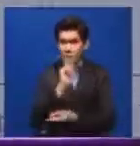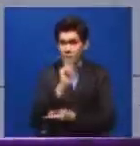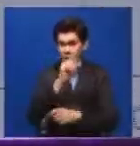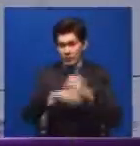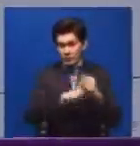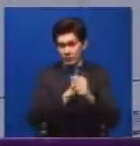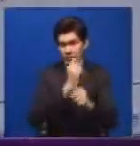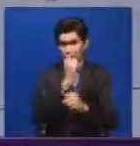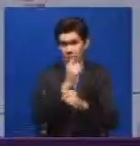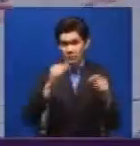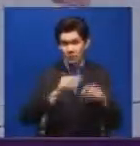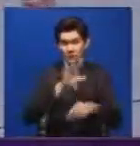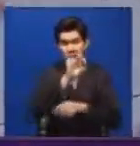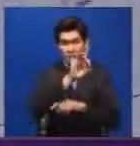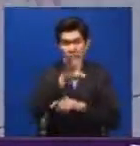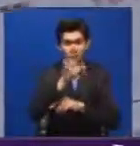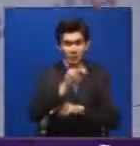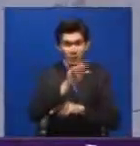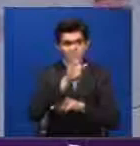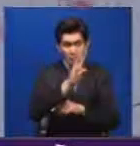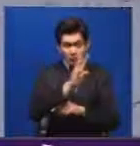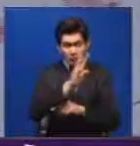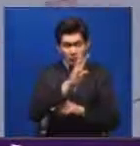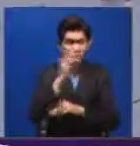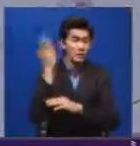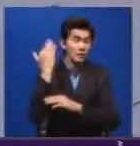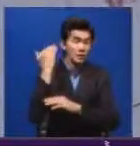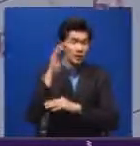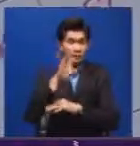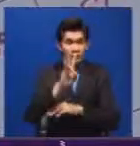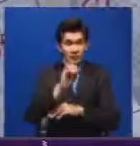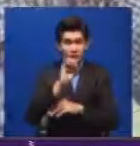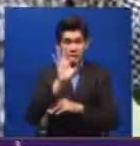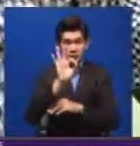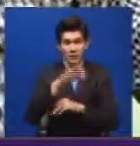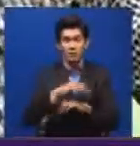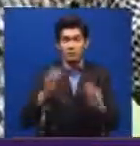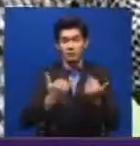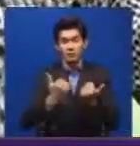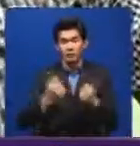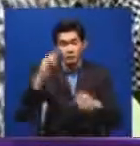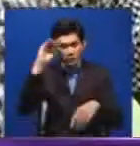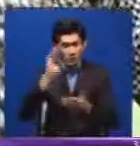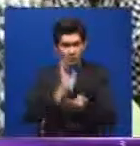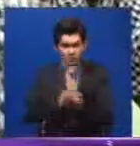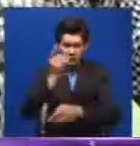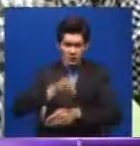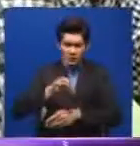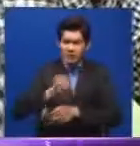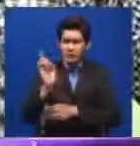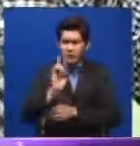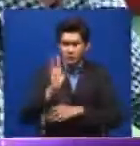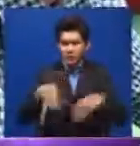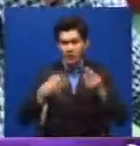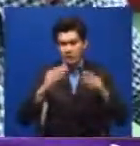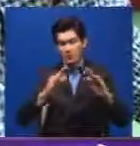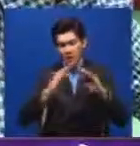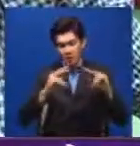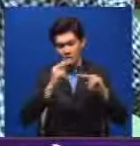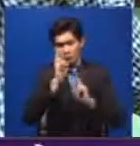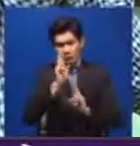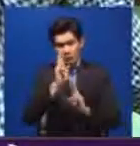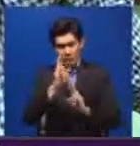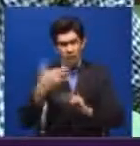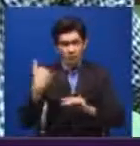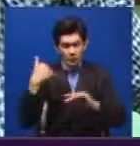ปีแรกมีจำนวน136หลังและปีที่แล้วมีทั้งสิ้น79หลังซึ่งตำรวจย้ำกับประชาชนว่าให้เฝ้าระวังความปลอดภัย